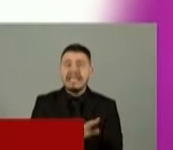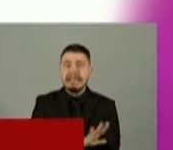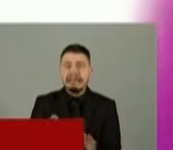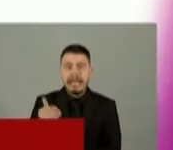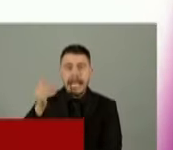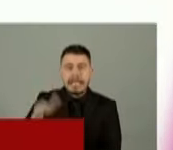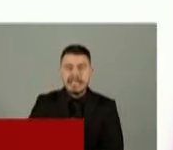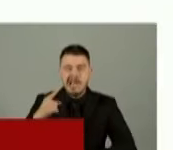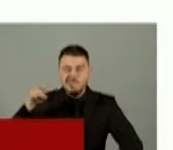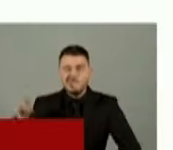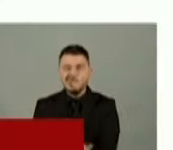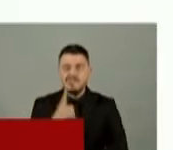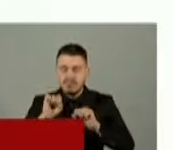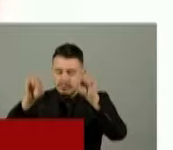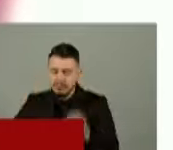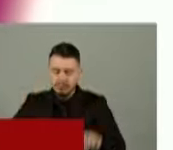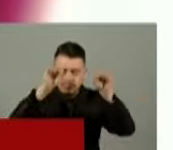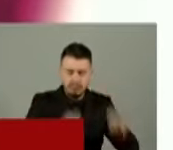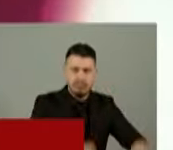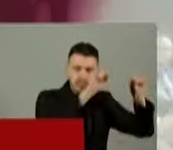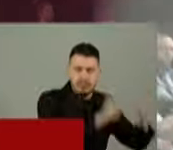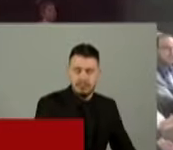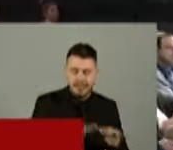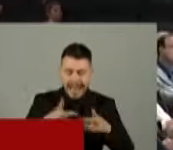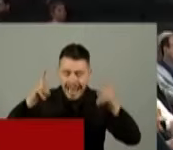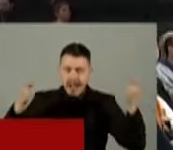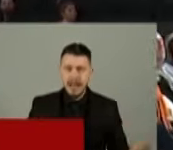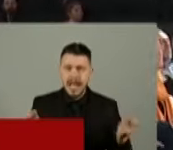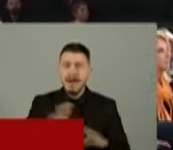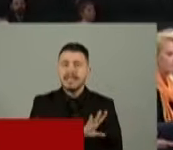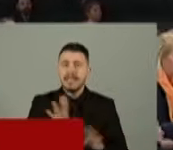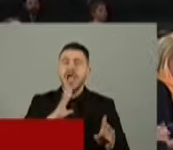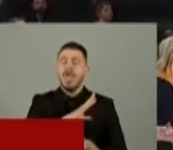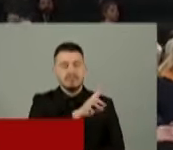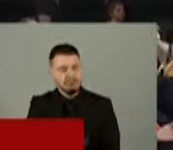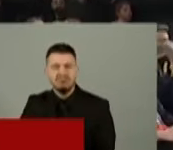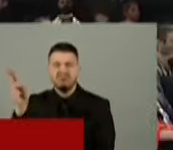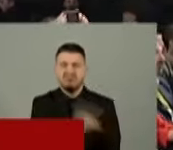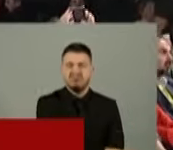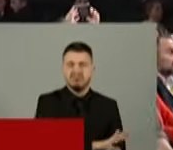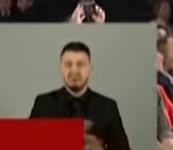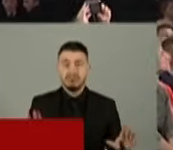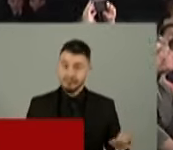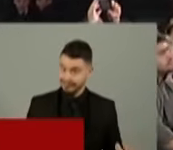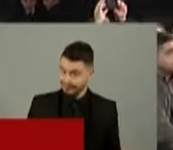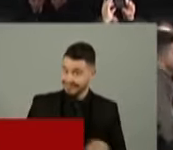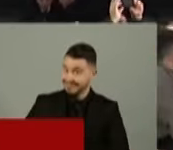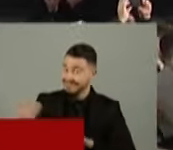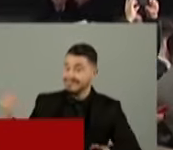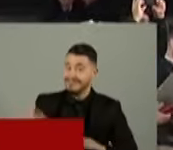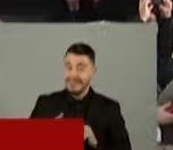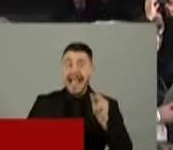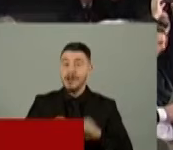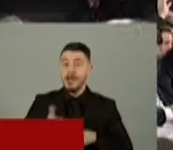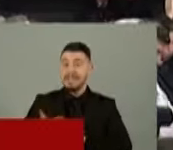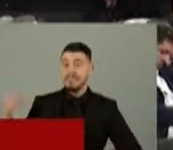ότι. Έχει αν μη τι άλλο την ανοχή του. Είχε την ανοχή, ναι, είχε την ανοχή του, ας πούμε, και εν πάση περιπτώσει δεν δυσαρεστήθηκε πάντως. Ωραία. Στην προηγούμενη κάλπη. Φυσιογνωμικά